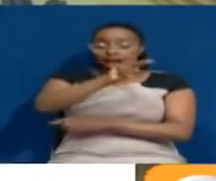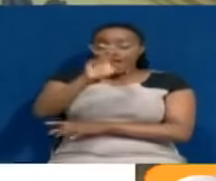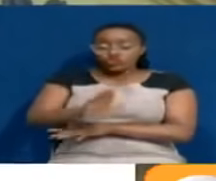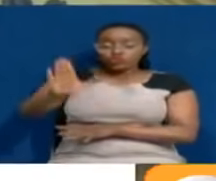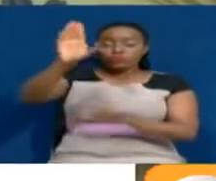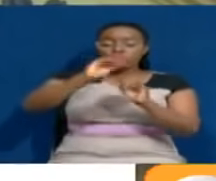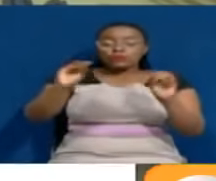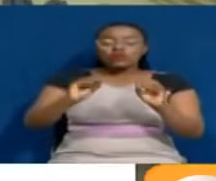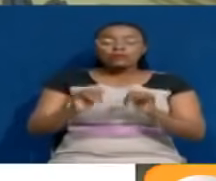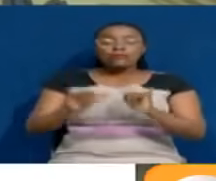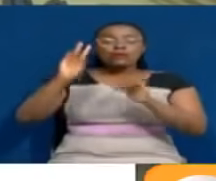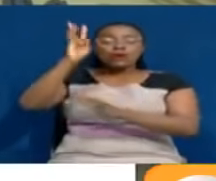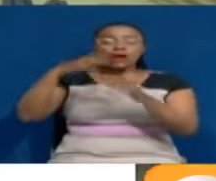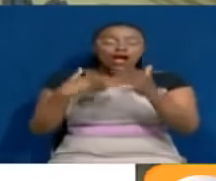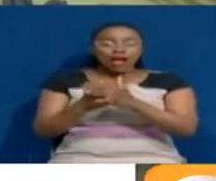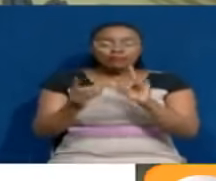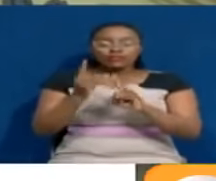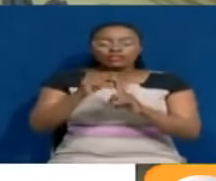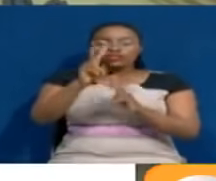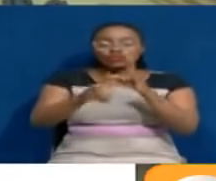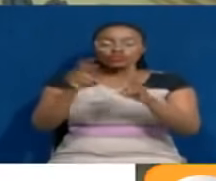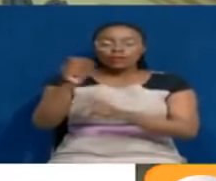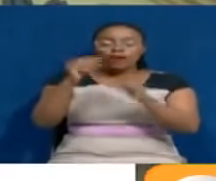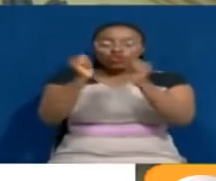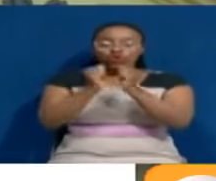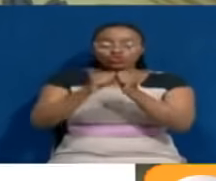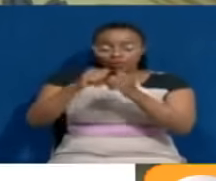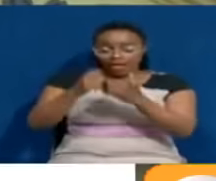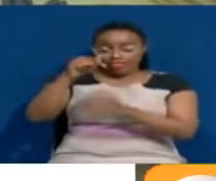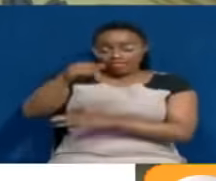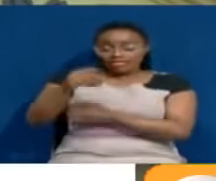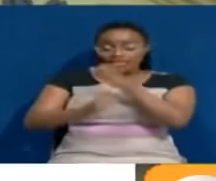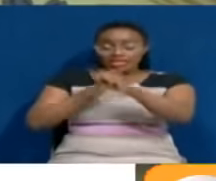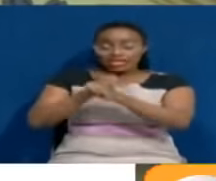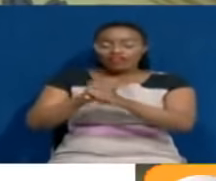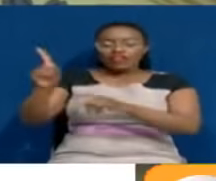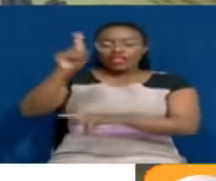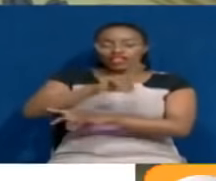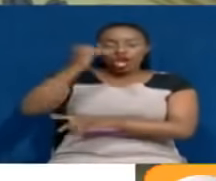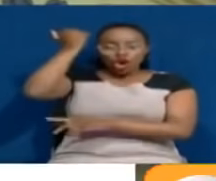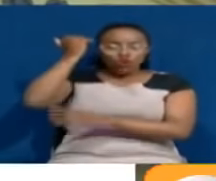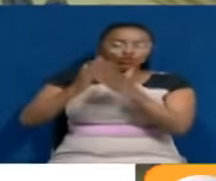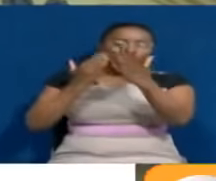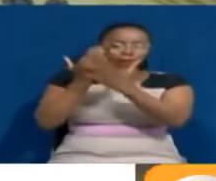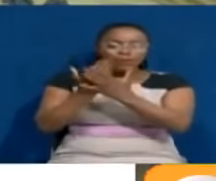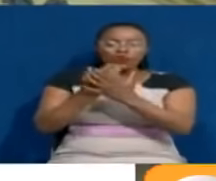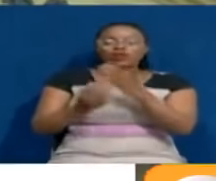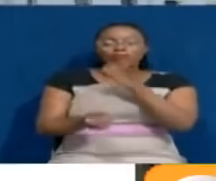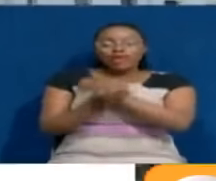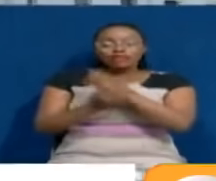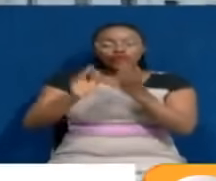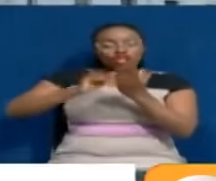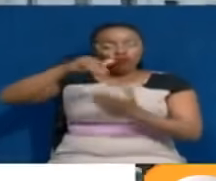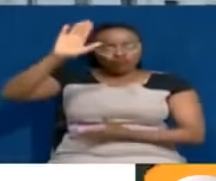Kananu itatekelezwa hadi tarehe 22 Oktoba mwaka huu, siku ambayo mahakama ya rufaa itatoa maelekezo